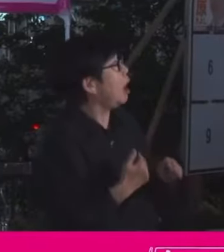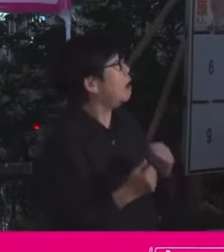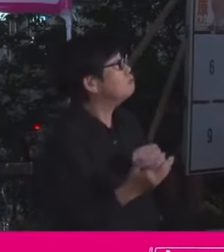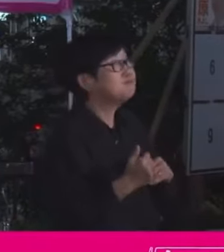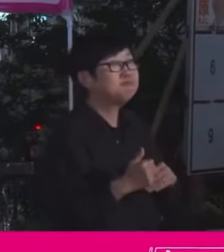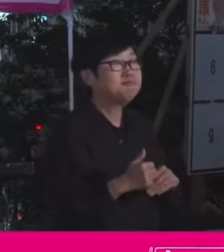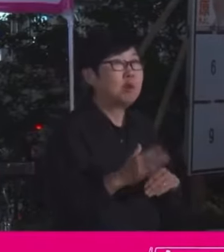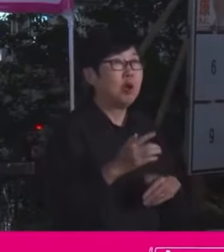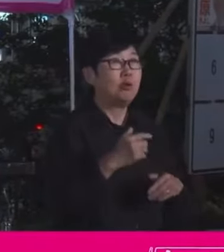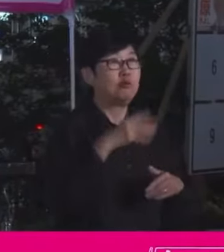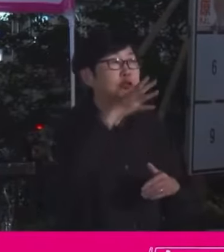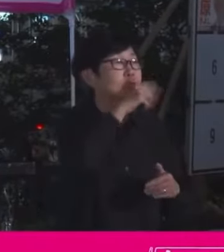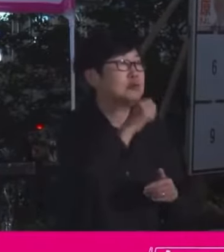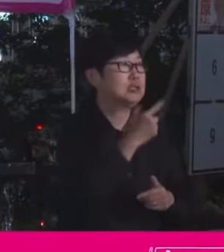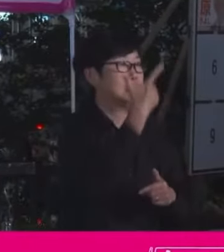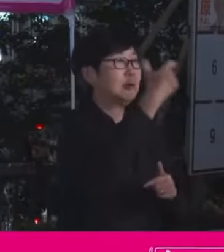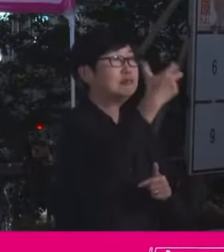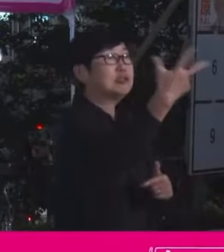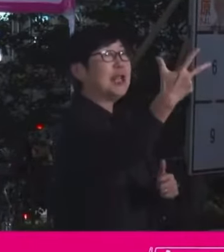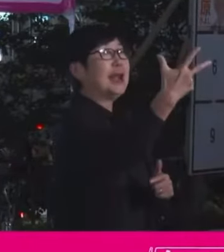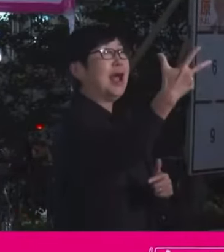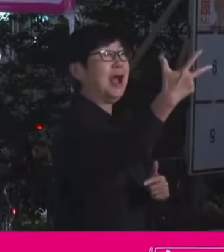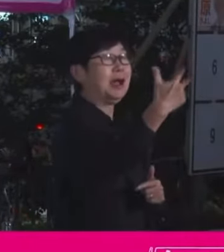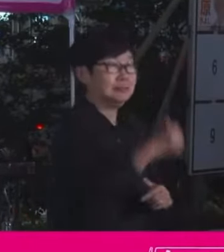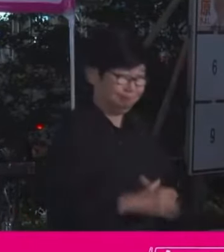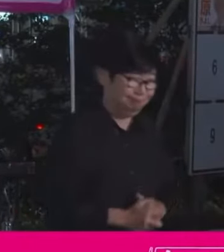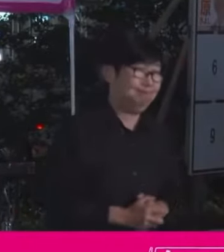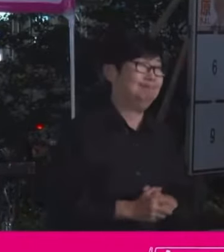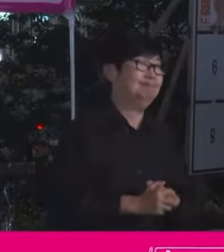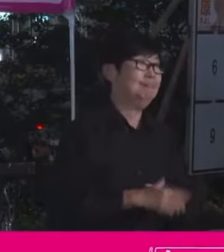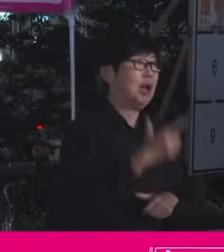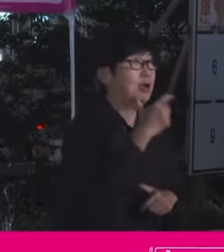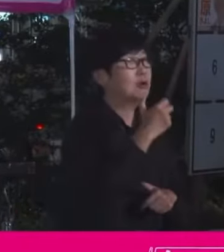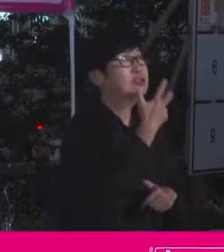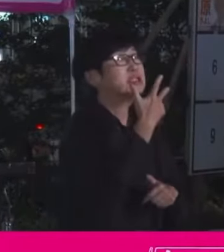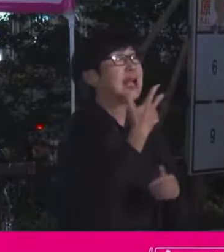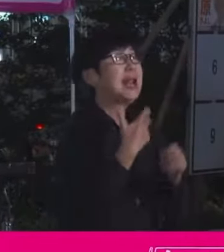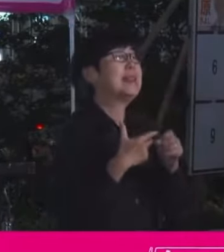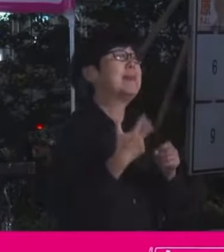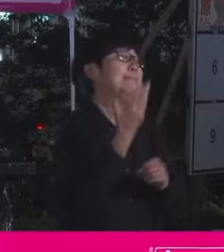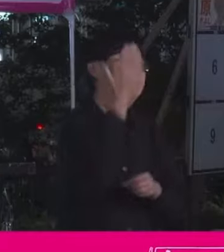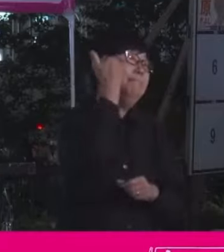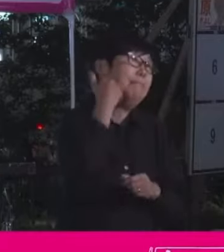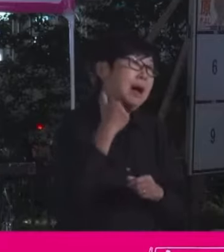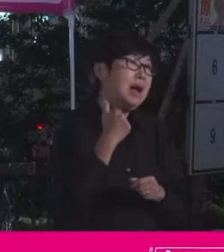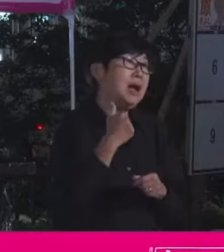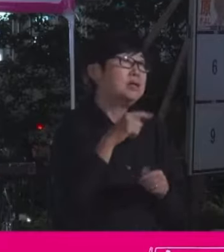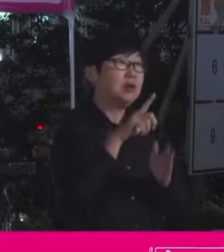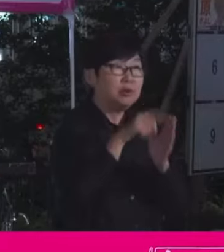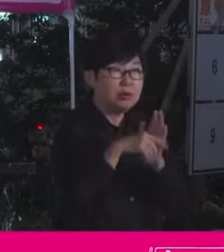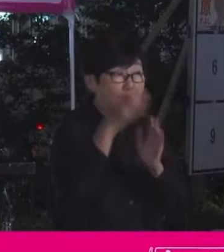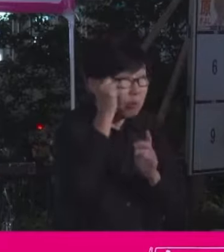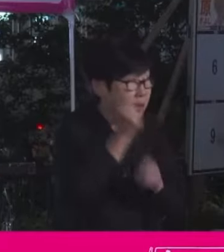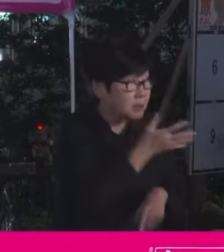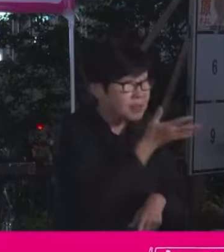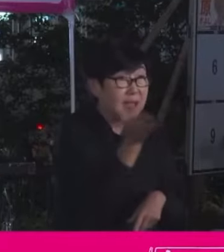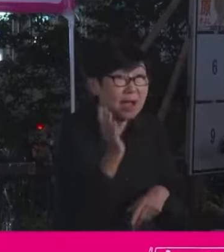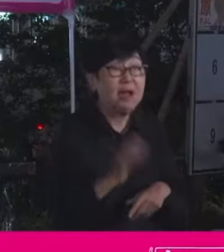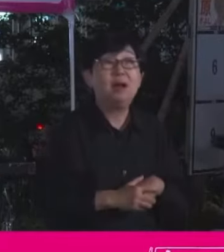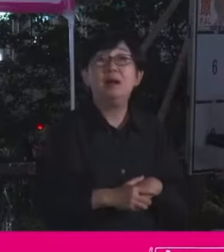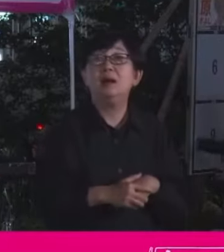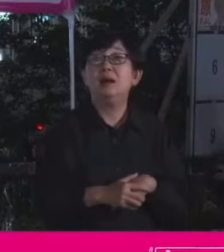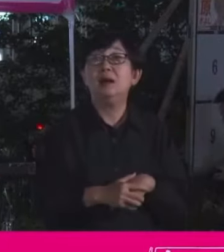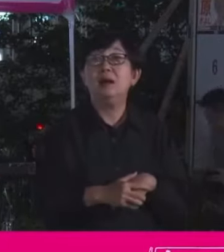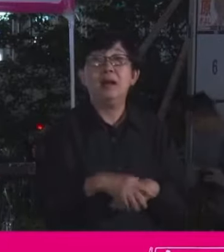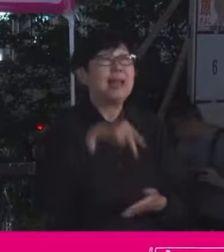年で67ですから、67年前ですね。その時は皆さん覚えてらっしゃいますか、お年の召した方。